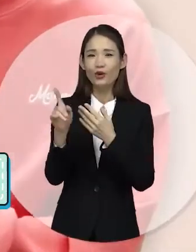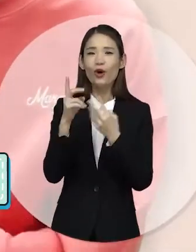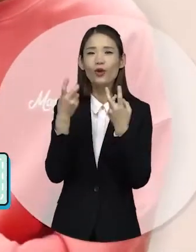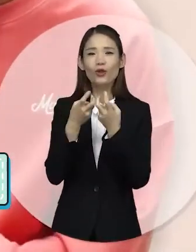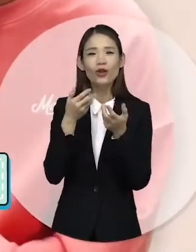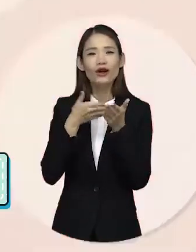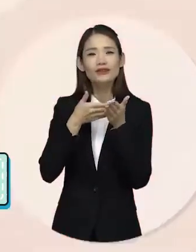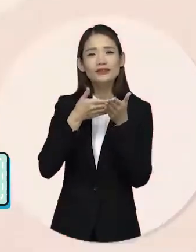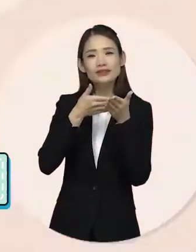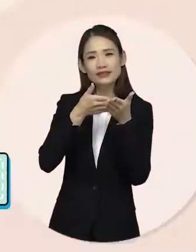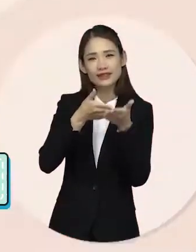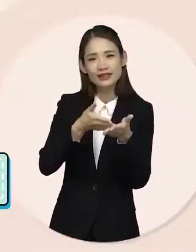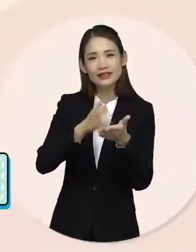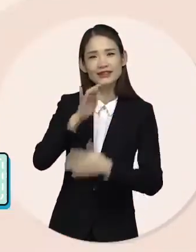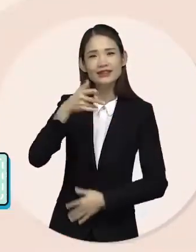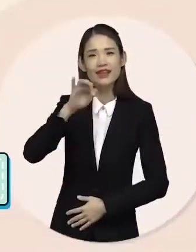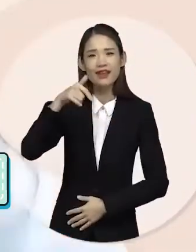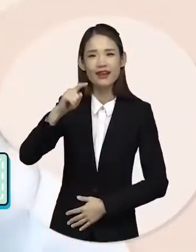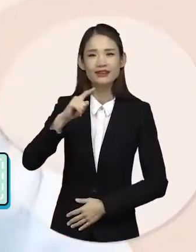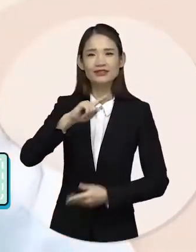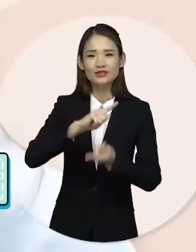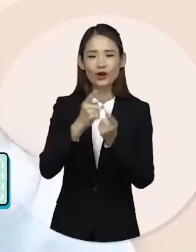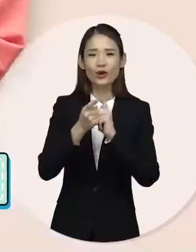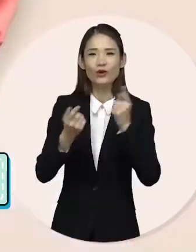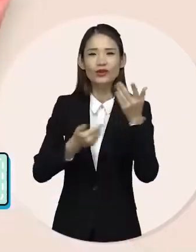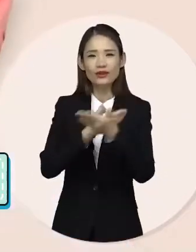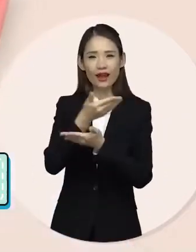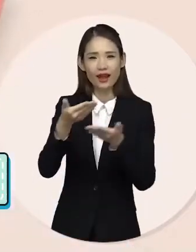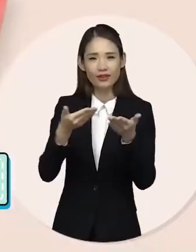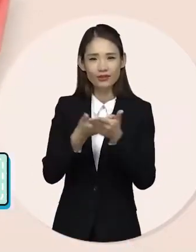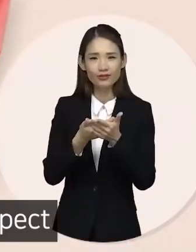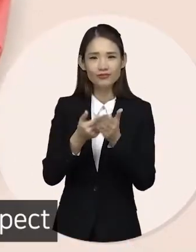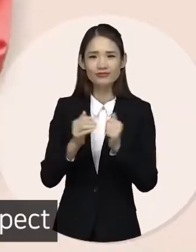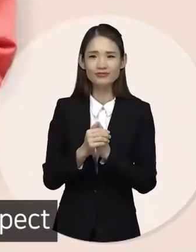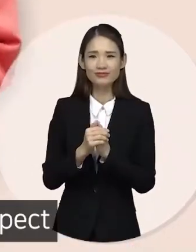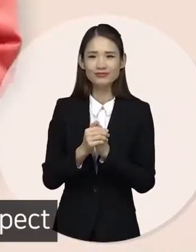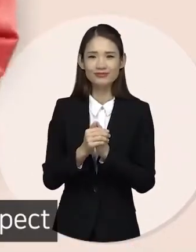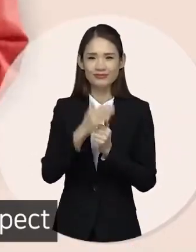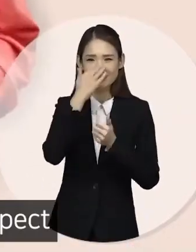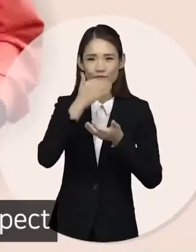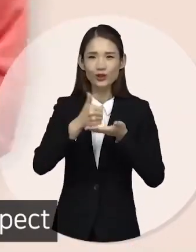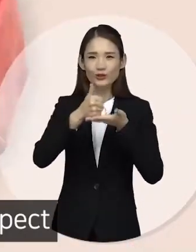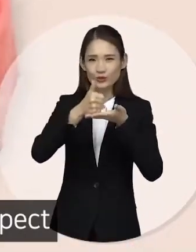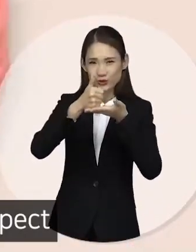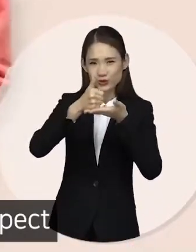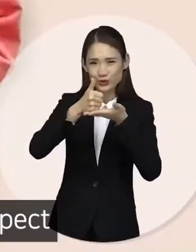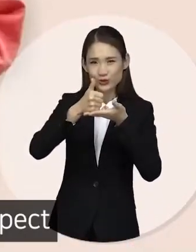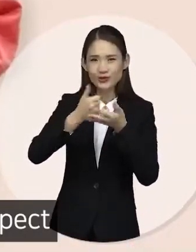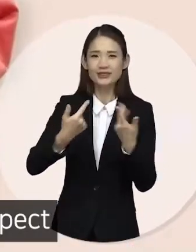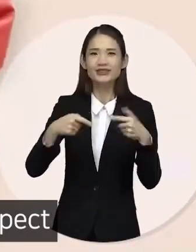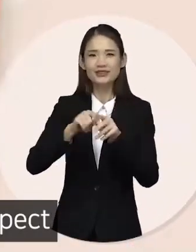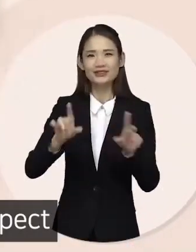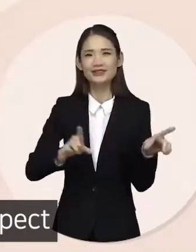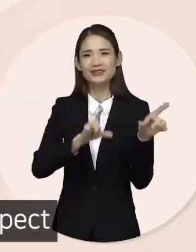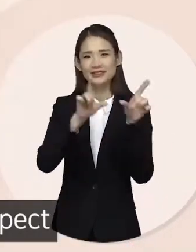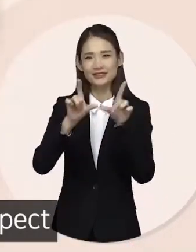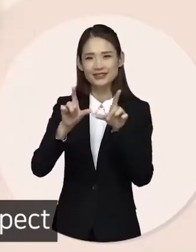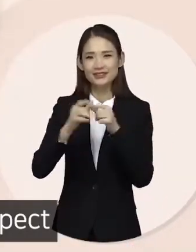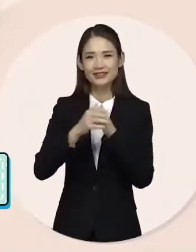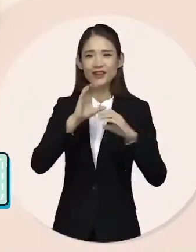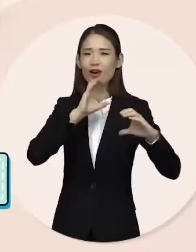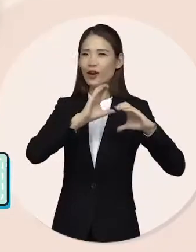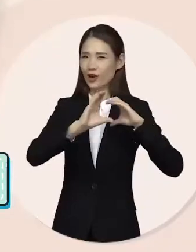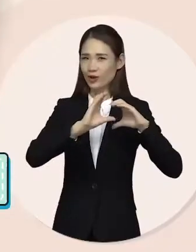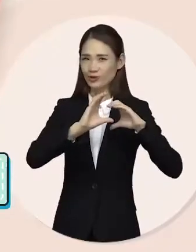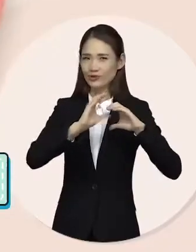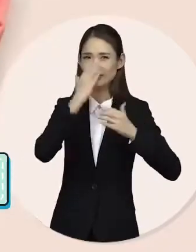하면 어떨까? 이런 제안과 서로 이렇게 나눔이지. 우리 서로 존중하며 살아갑시다. 커뮤니케이션. 존중하며 그래,